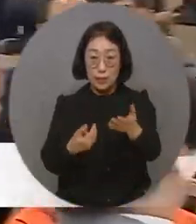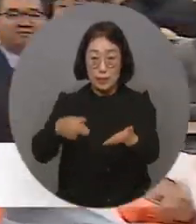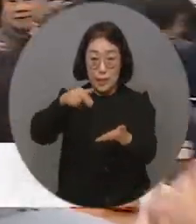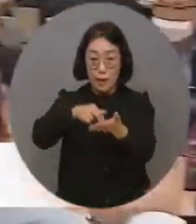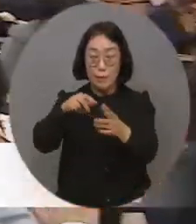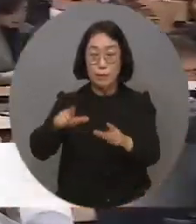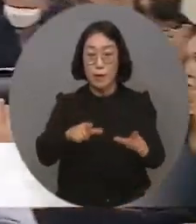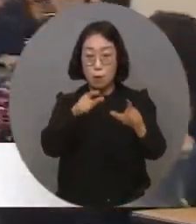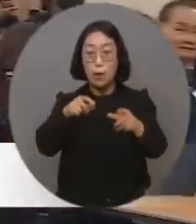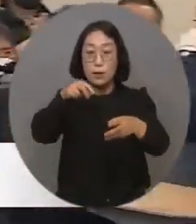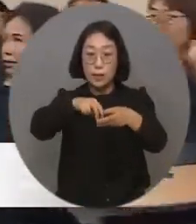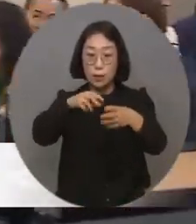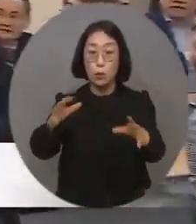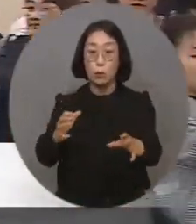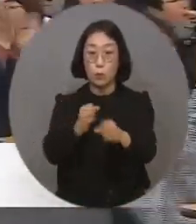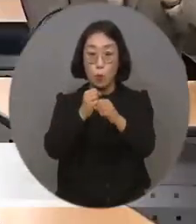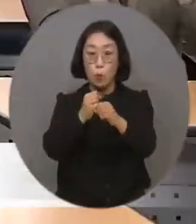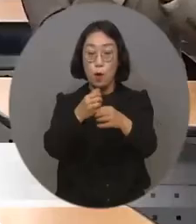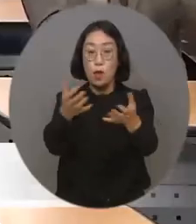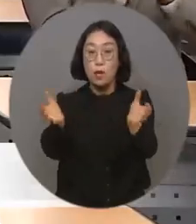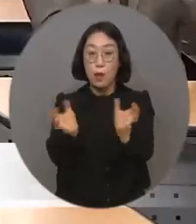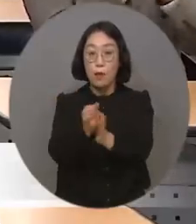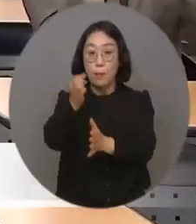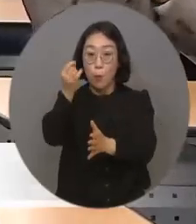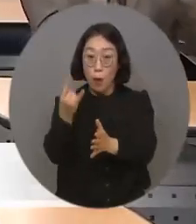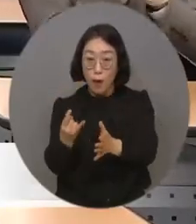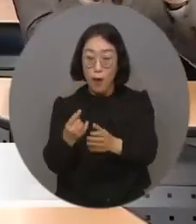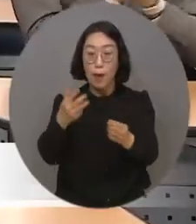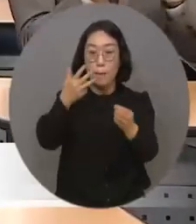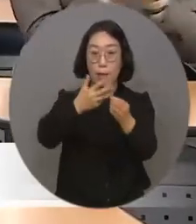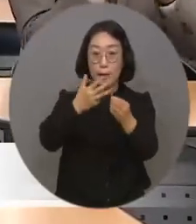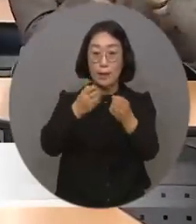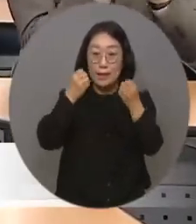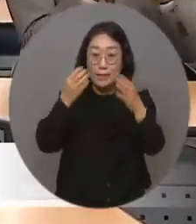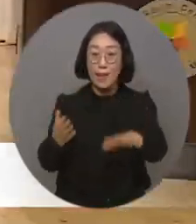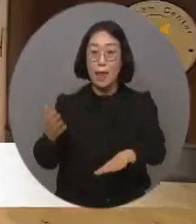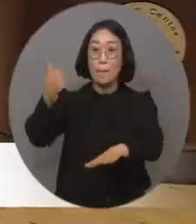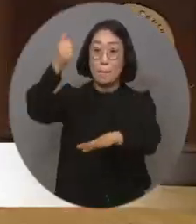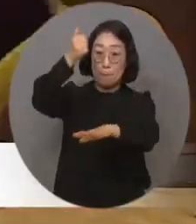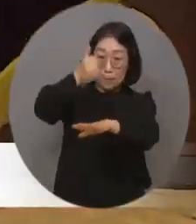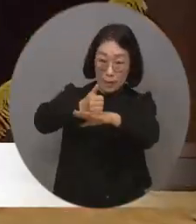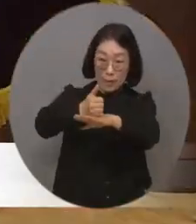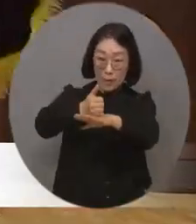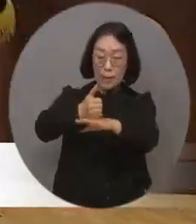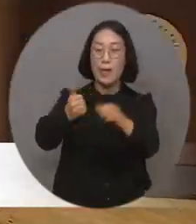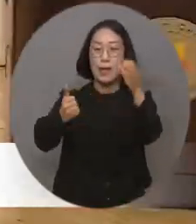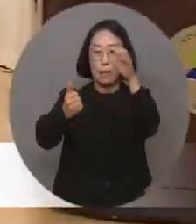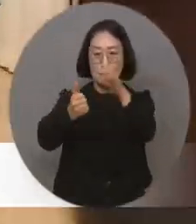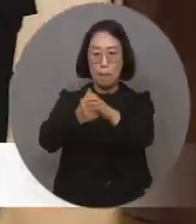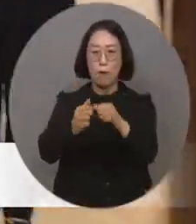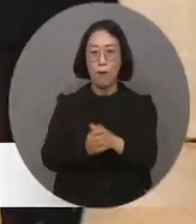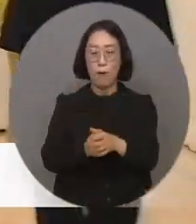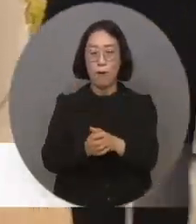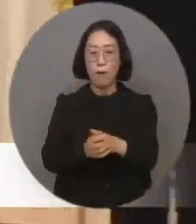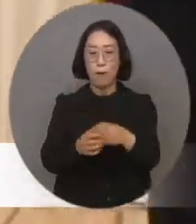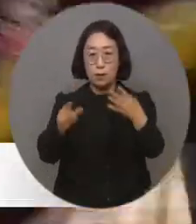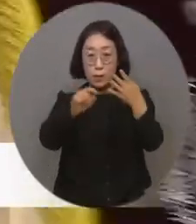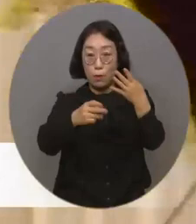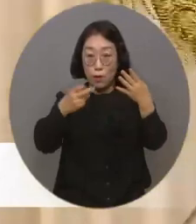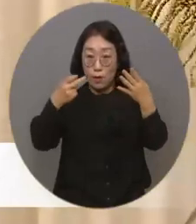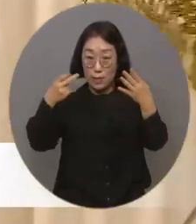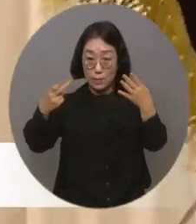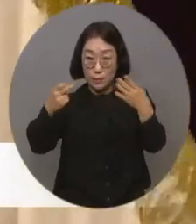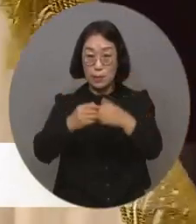한국장애인자립생활센터 총연합회 제8대 진형식 상임대표가 공식 취임했습니다. 지난 12일 여의도